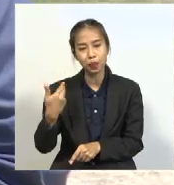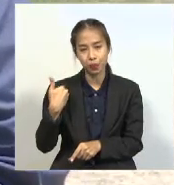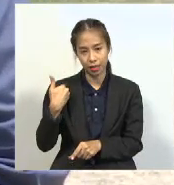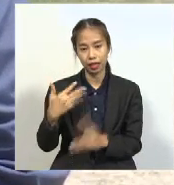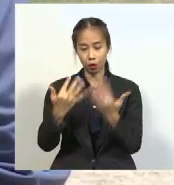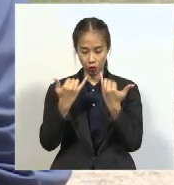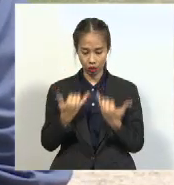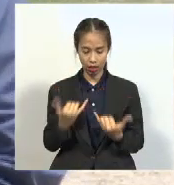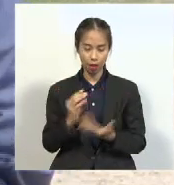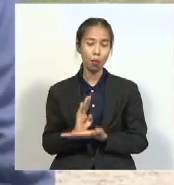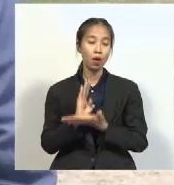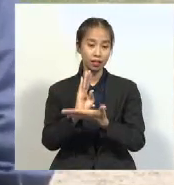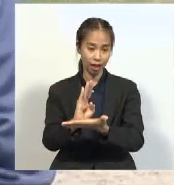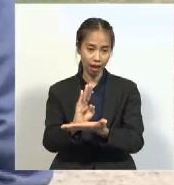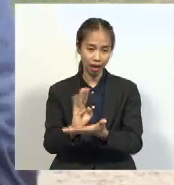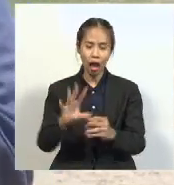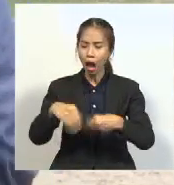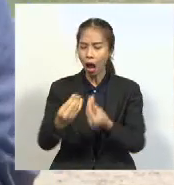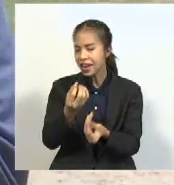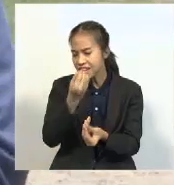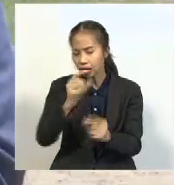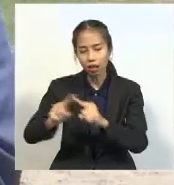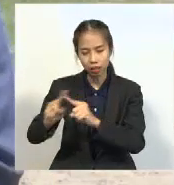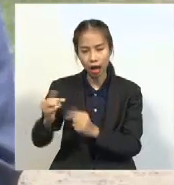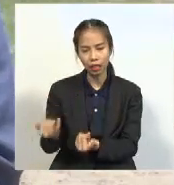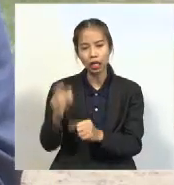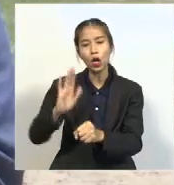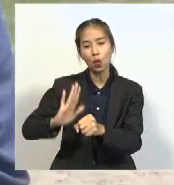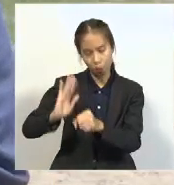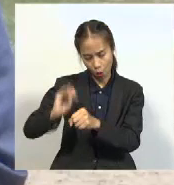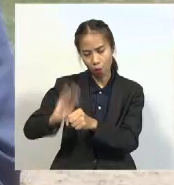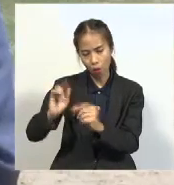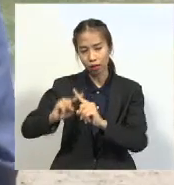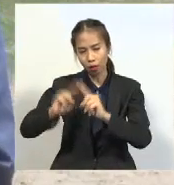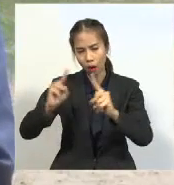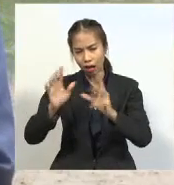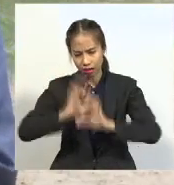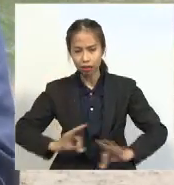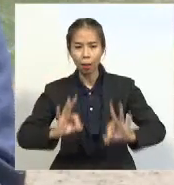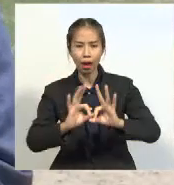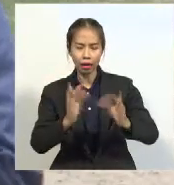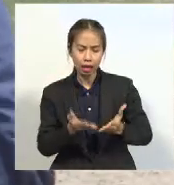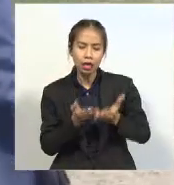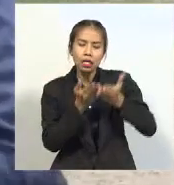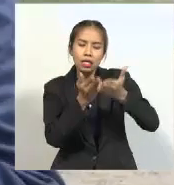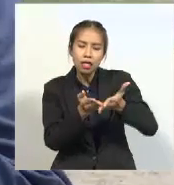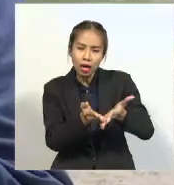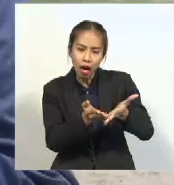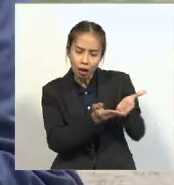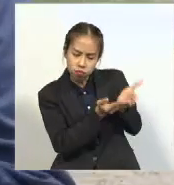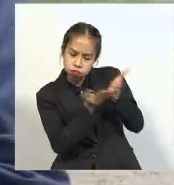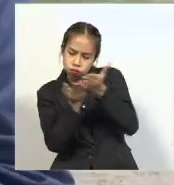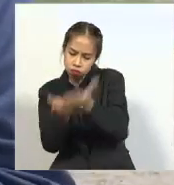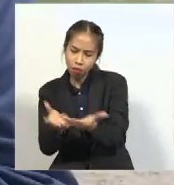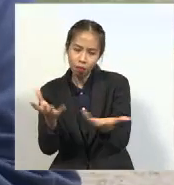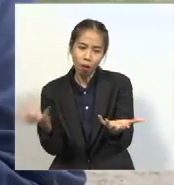ตอนนี้เรื่องของอาหารถือว่าเพียงพอแล้วนะคะแต่สิ่งที่ยังไม่เพียงพอก็คือยานพาหนะในการที่จะลำเลียงอาหารเหล่านั้นมายังเกาะสุนัขแห่งนี้ค่ะถ้า